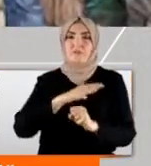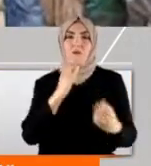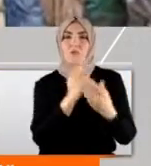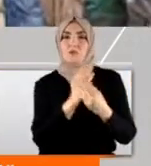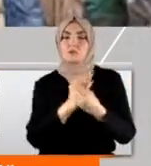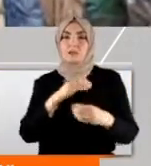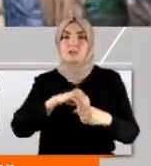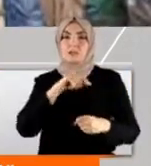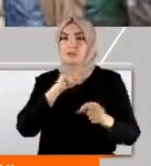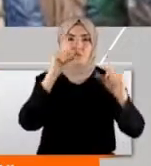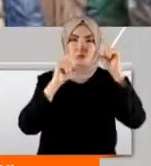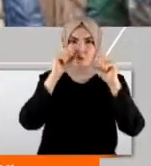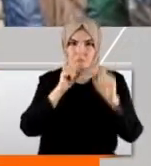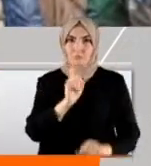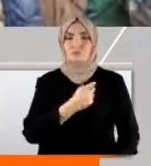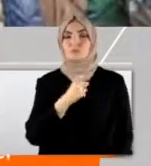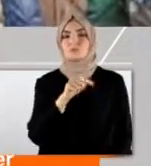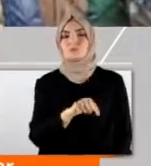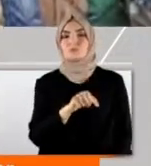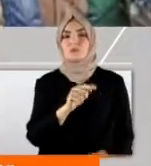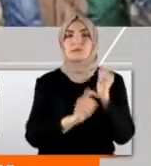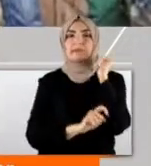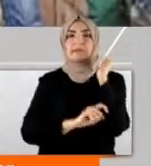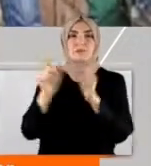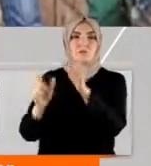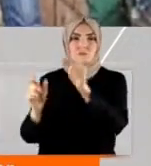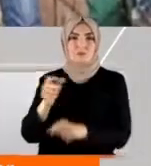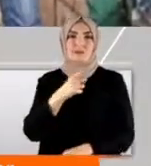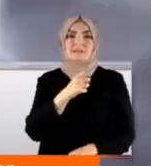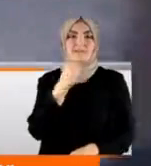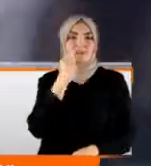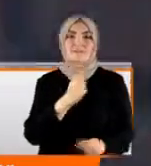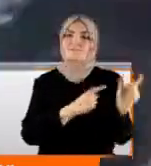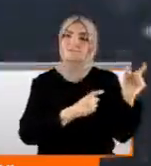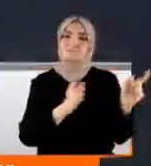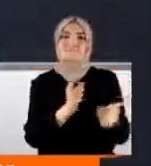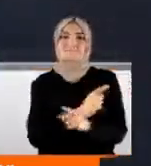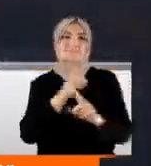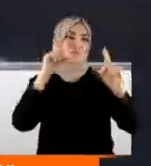o sırada bulundu. Teröristlerin silahlarla verdiği pozlar ortaya çıkarıldı.